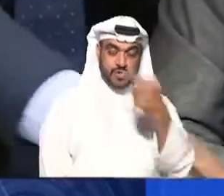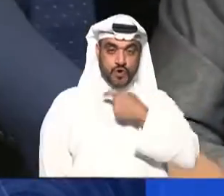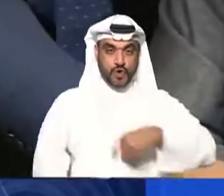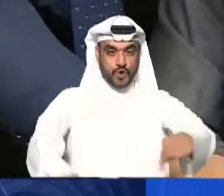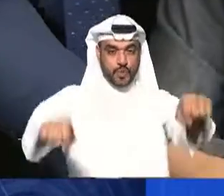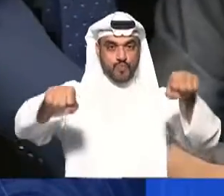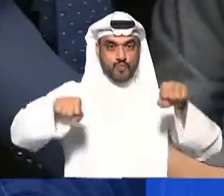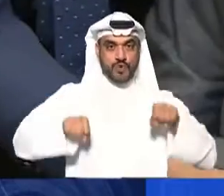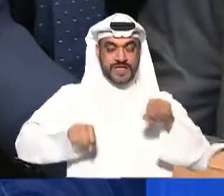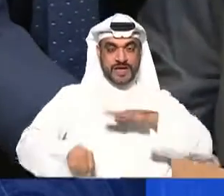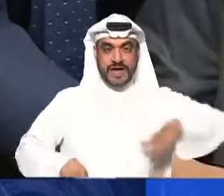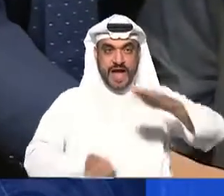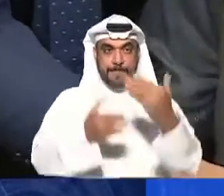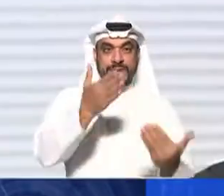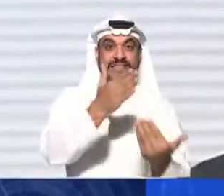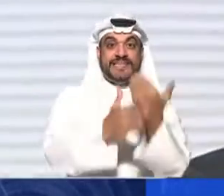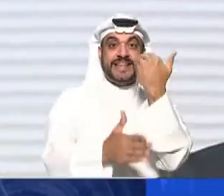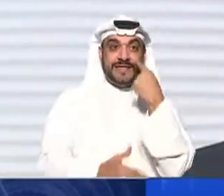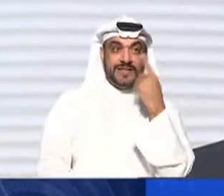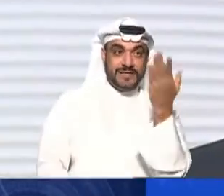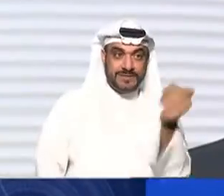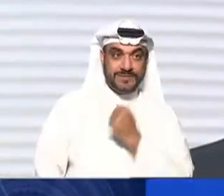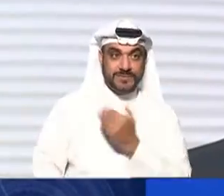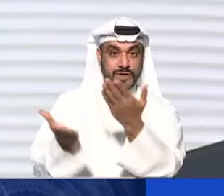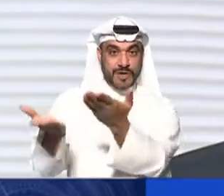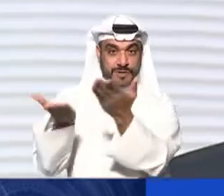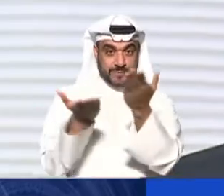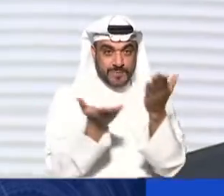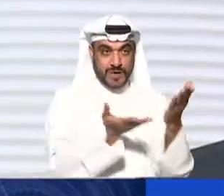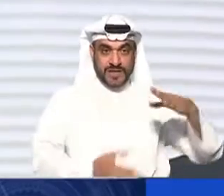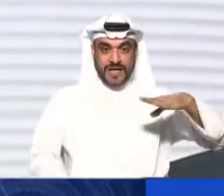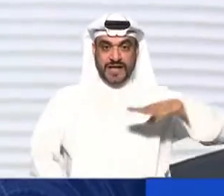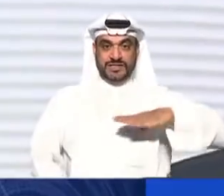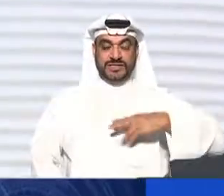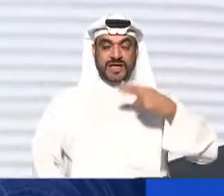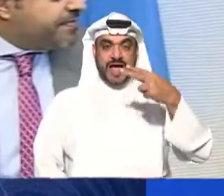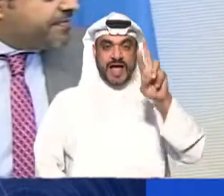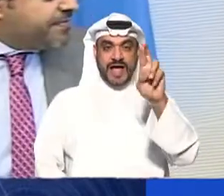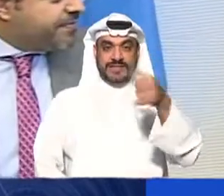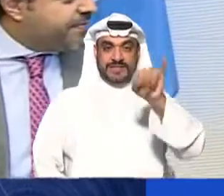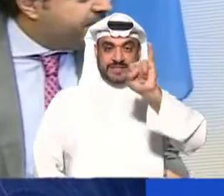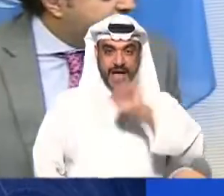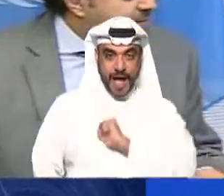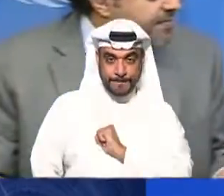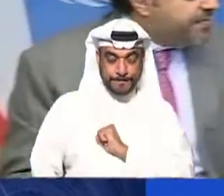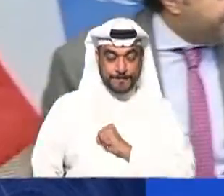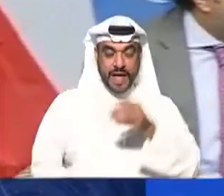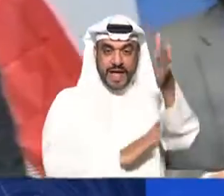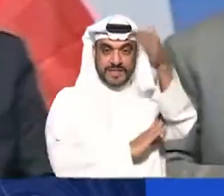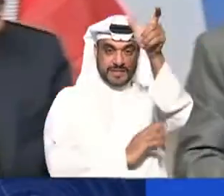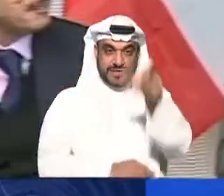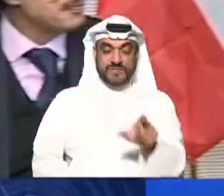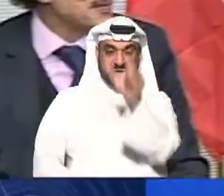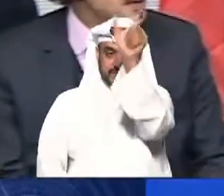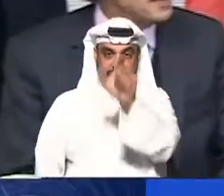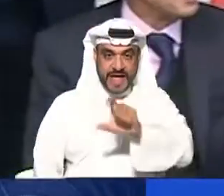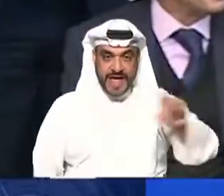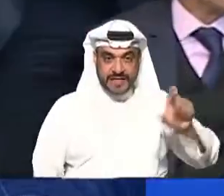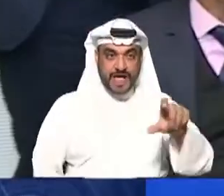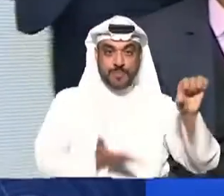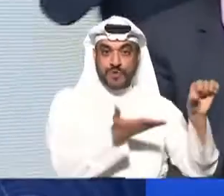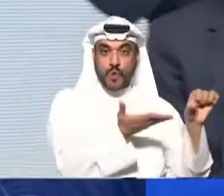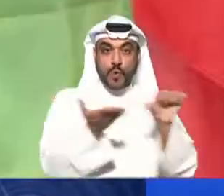العام الجديد دكتور شو تيو بحضور سعادة الشيخ عزام مبارك الصباح سفير الكويت لدى إيطاليا ووفد